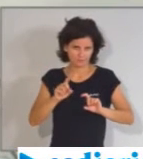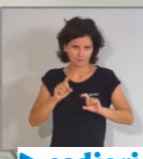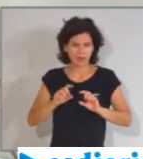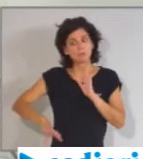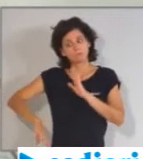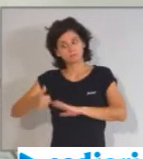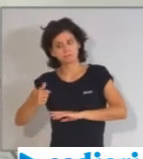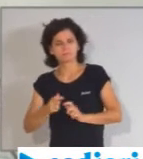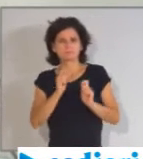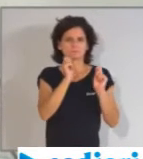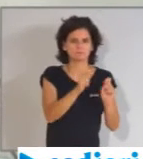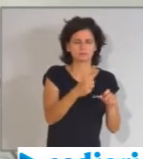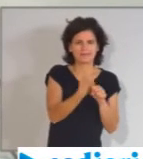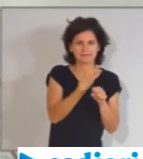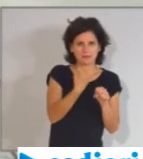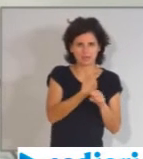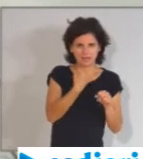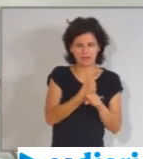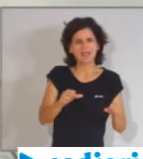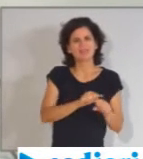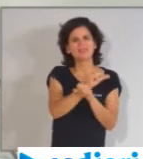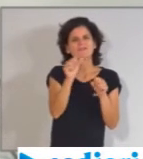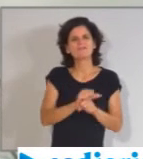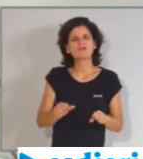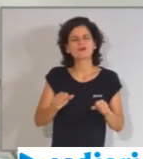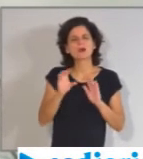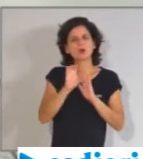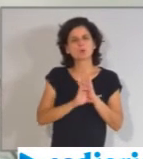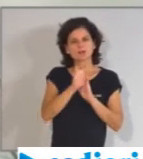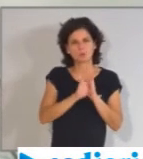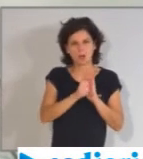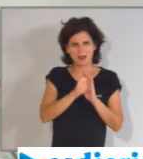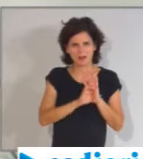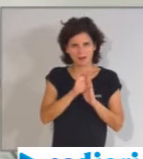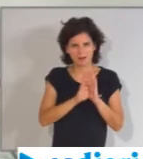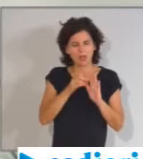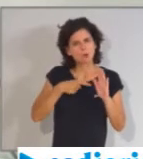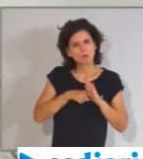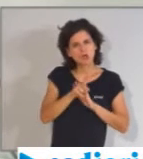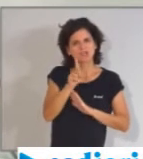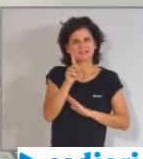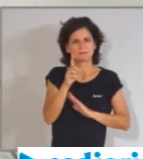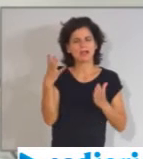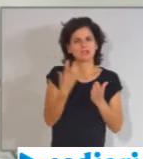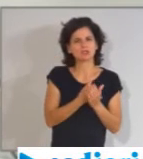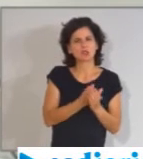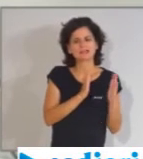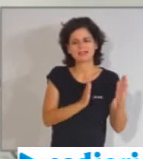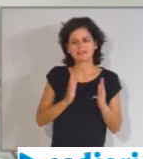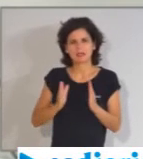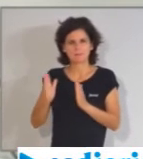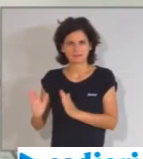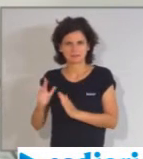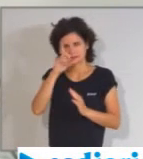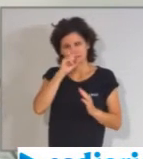entenc que progressiva, de la introducció curricular en totes les etapes educatives a partir de 6